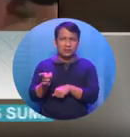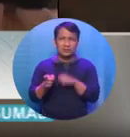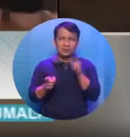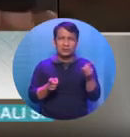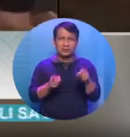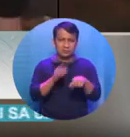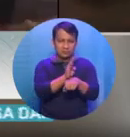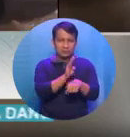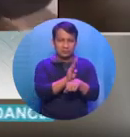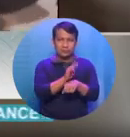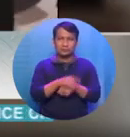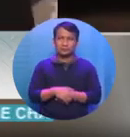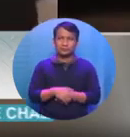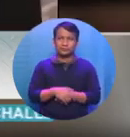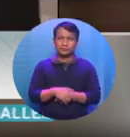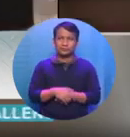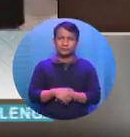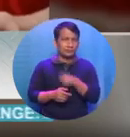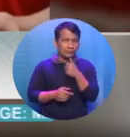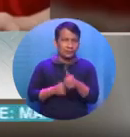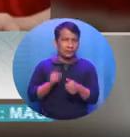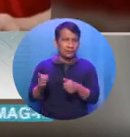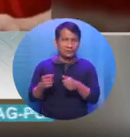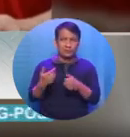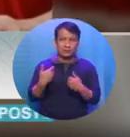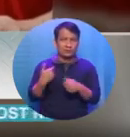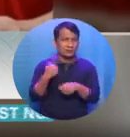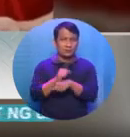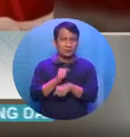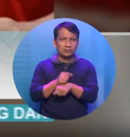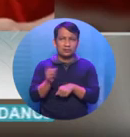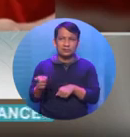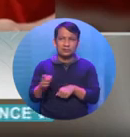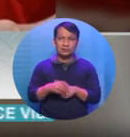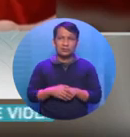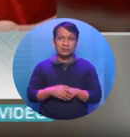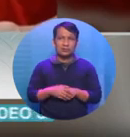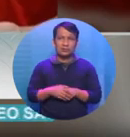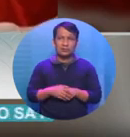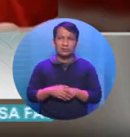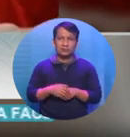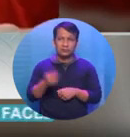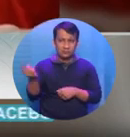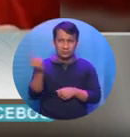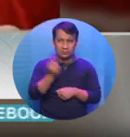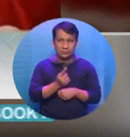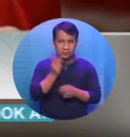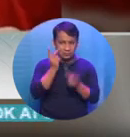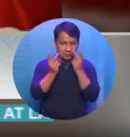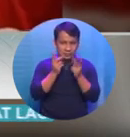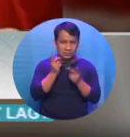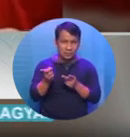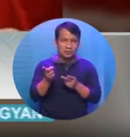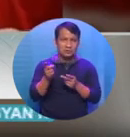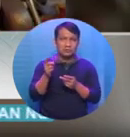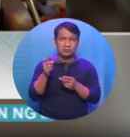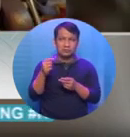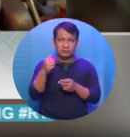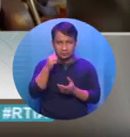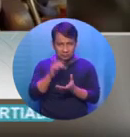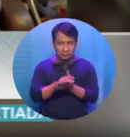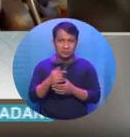Negosyante? Opo. Ah, hindi niya katrabaho? Hindi sir, pupunta-punta lang sir, malagi doon.